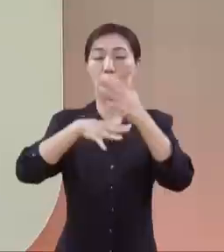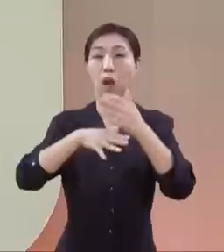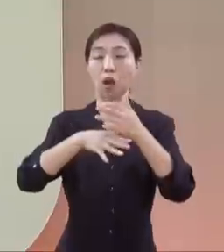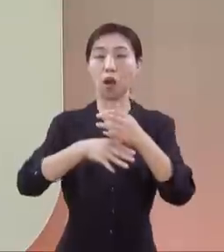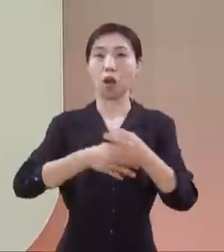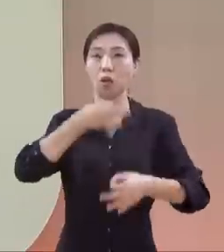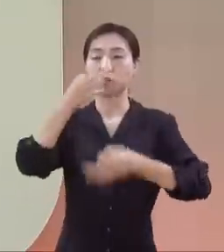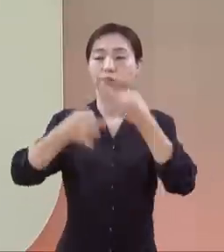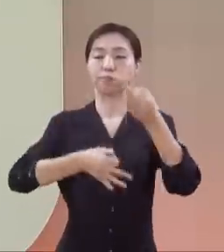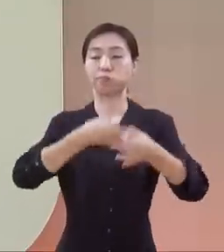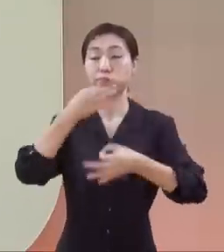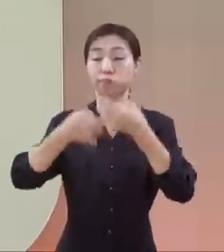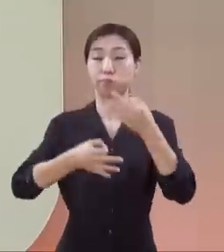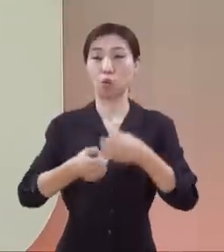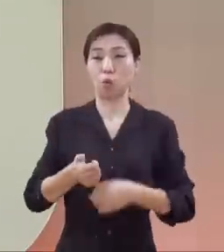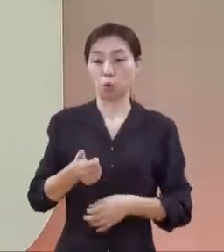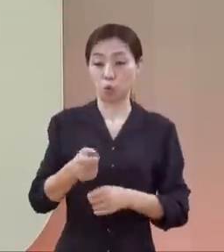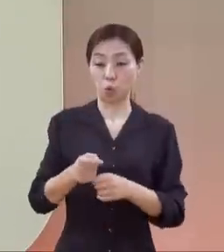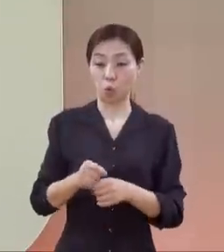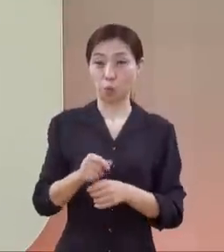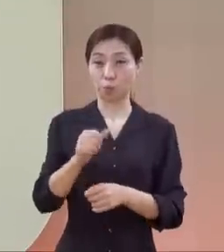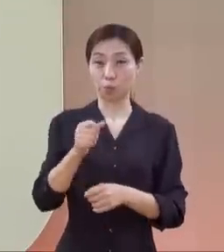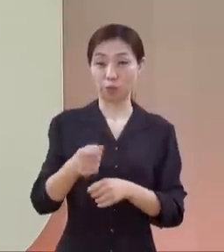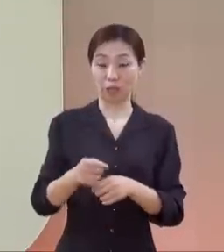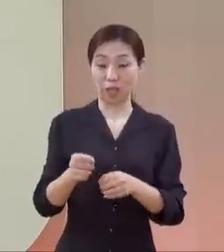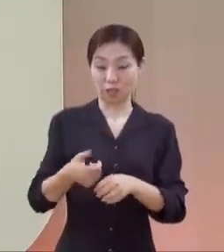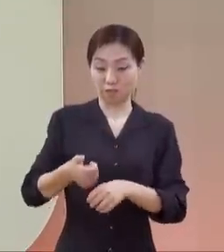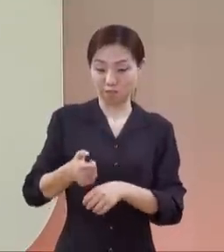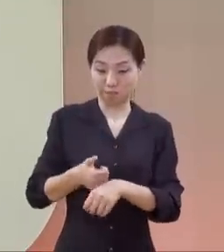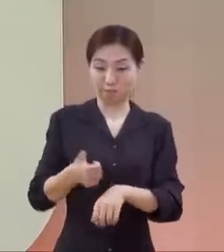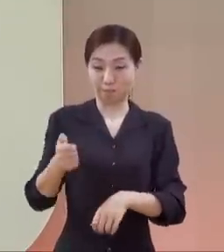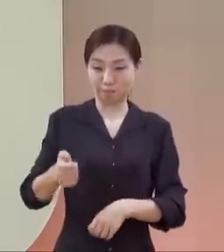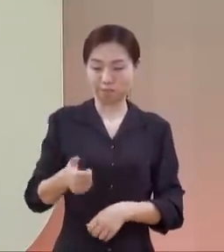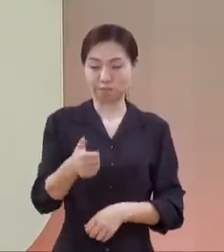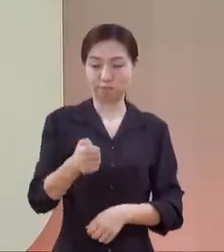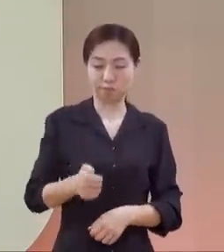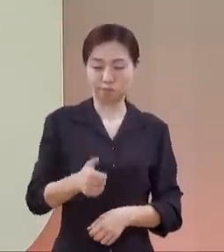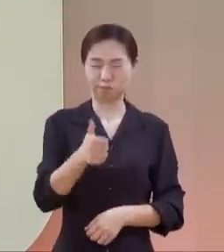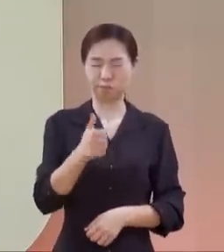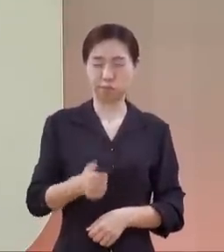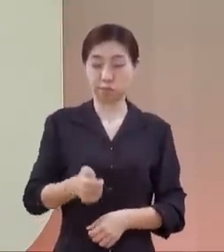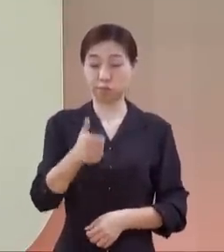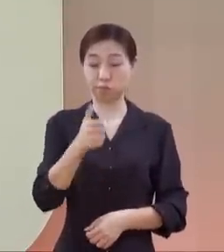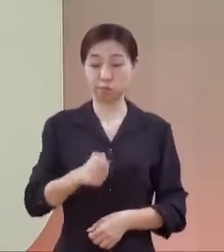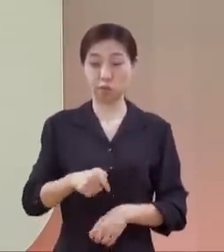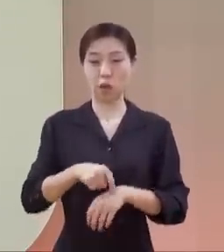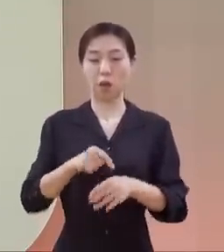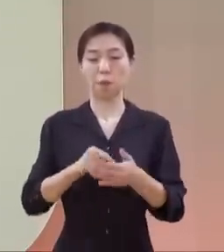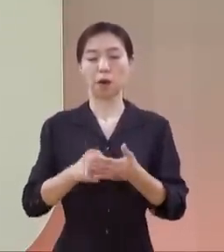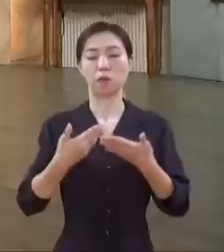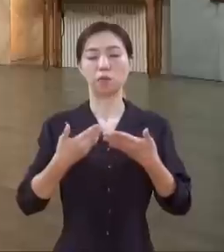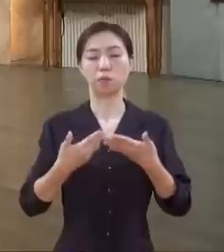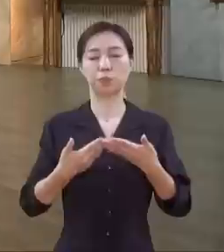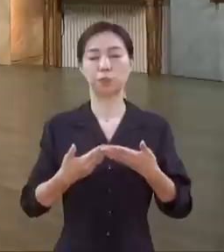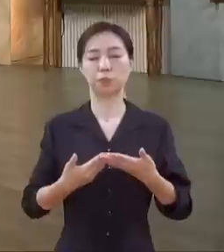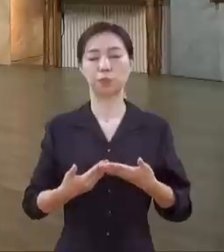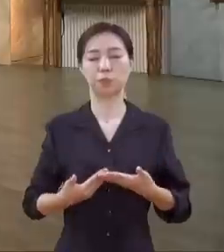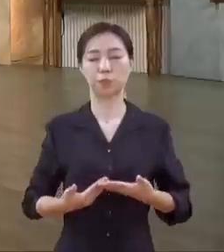이렇게 염주를 자꾸 돌리자 이렇게 염주 돌리다 보면 괜히 마음이 이렇게 편안해져요 그 묘한 그 매력이 있어요